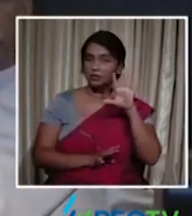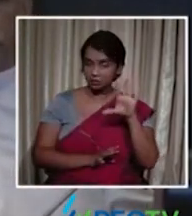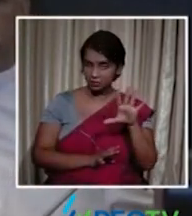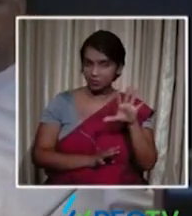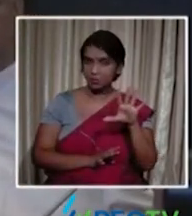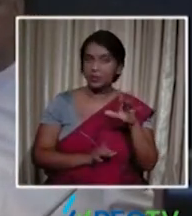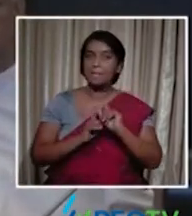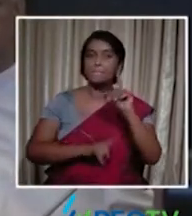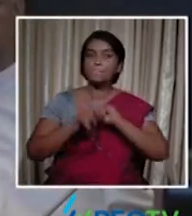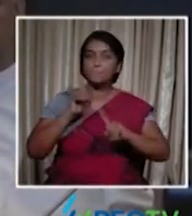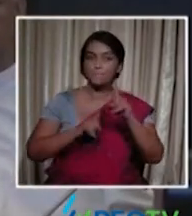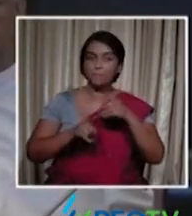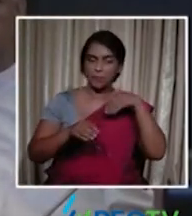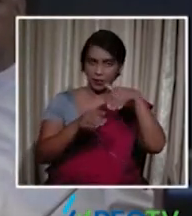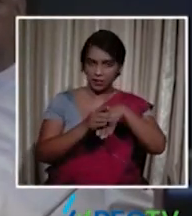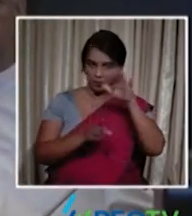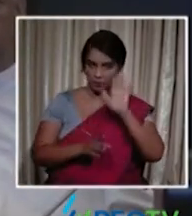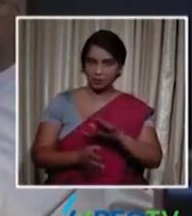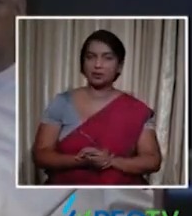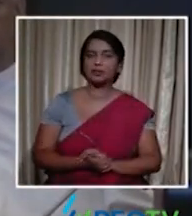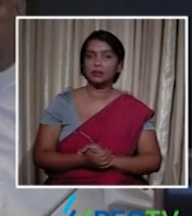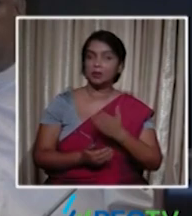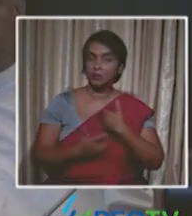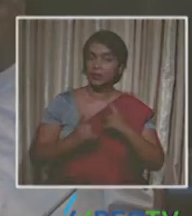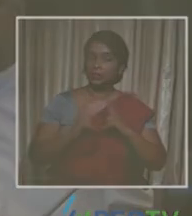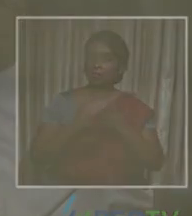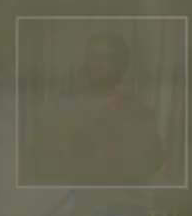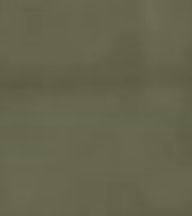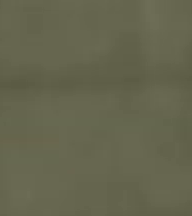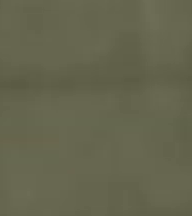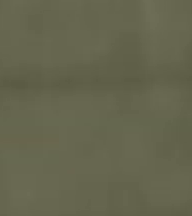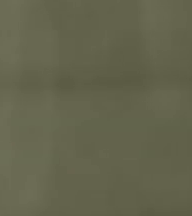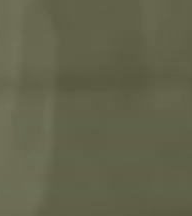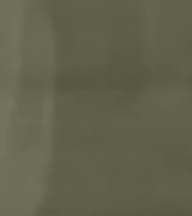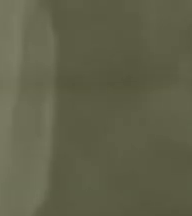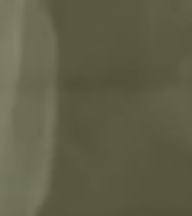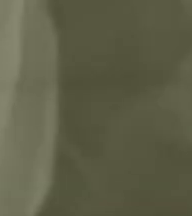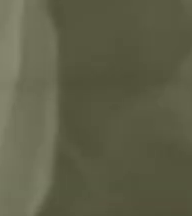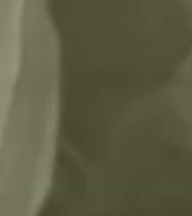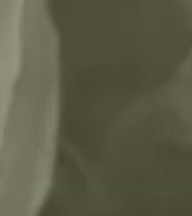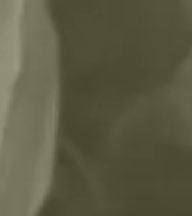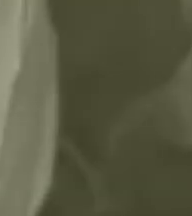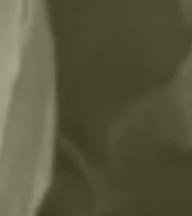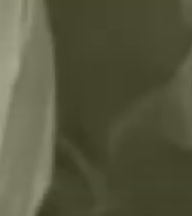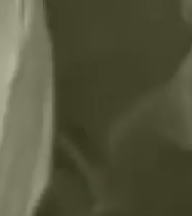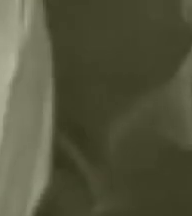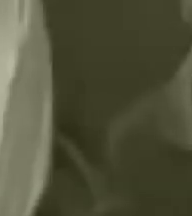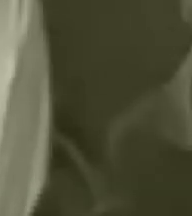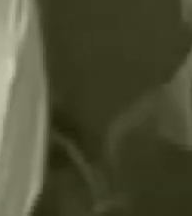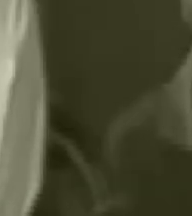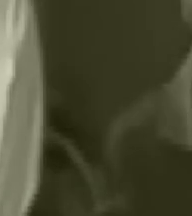ජනාධිපති රනිල් මේ ගෙවන්නේ 45වෙනි පාර්ලිමේන්තු අවුරුද්ද. වයස අවුරුදු 73යි. අවුරුදු